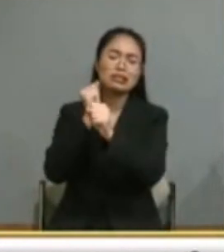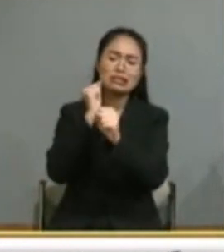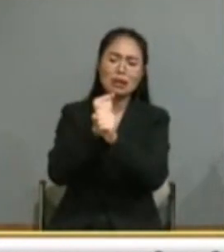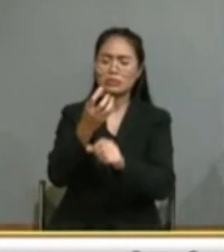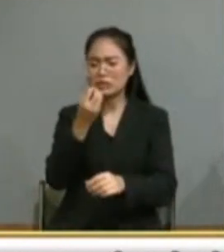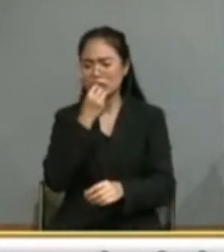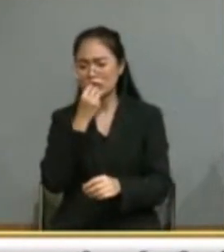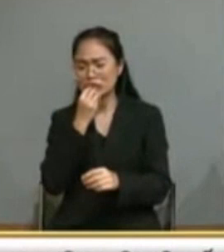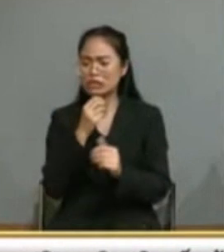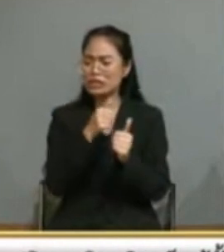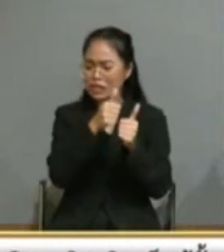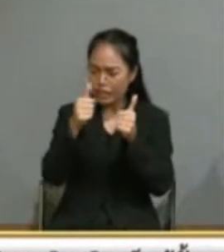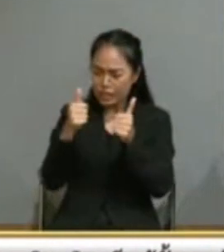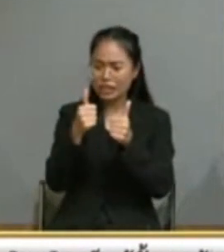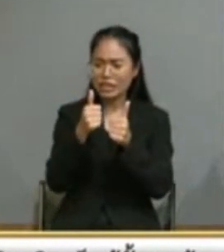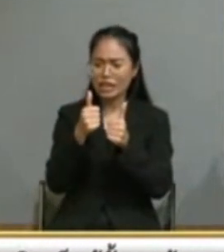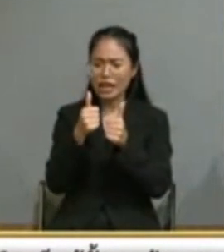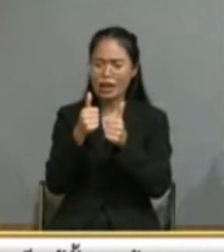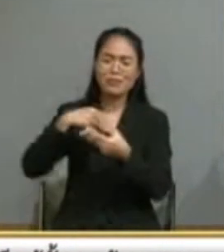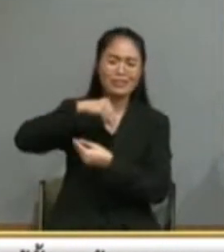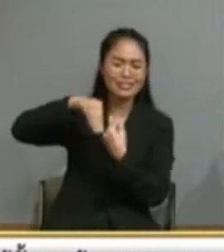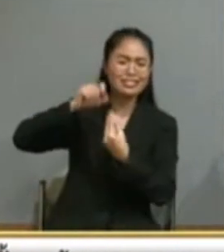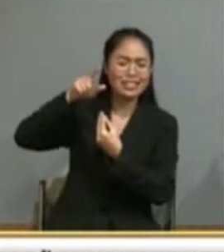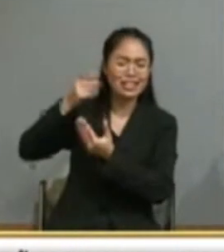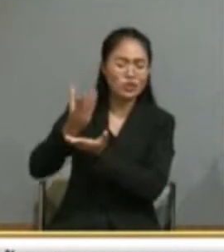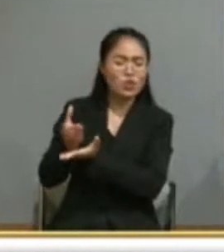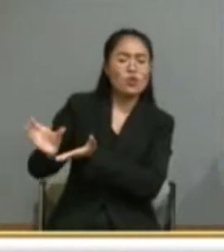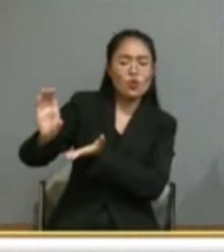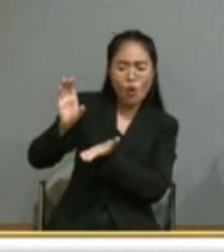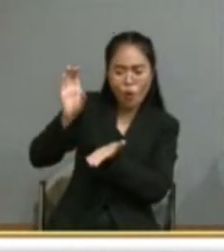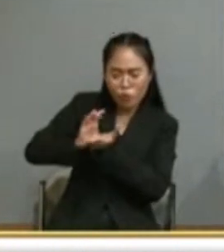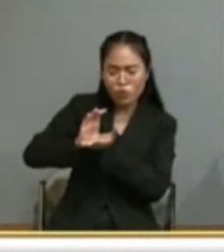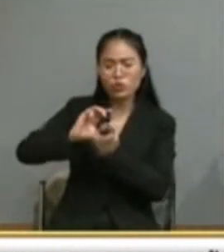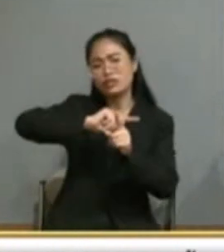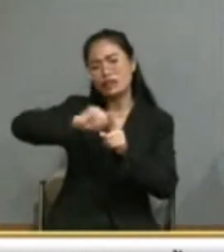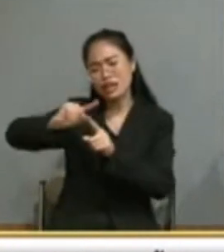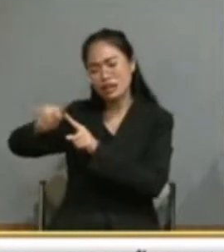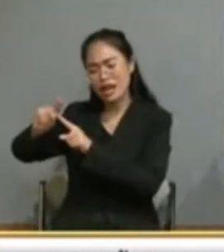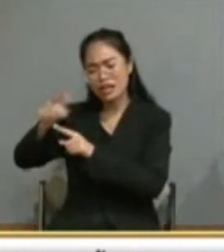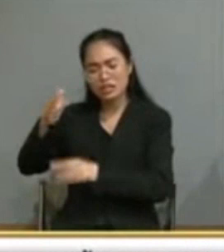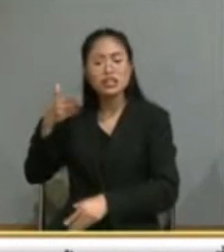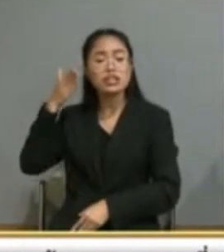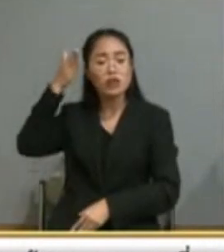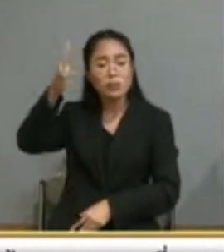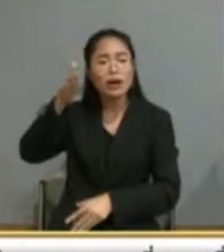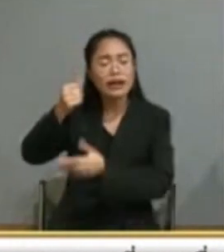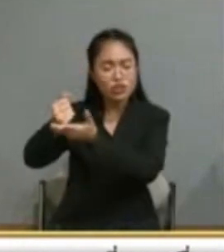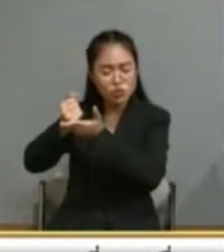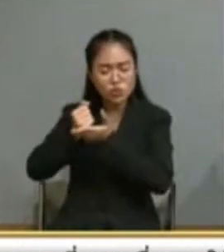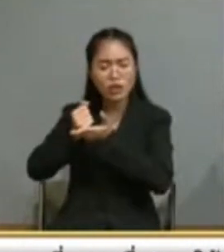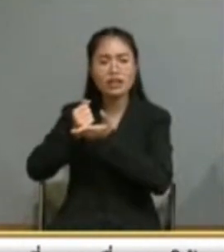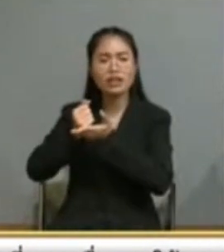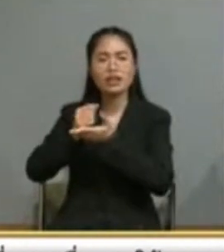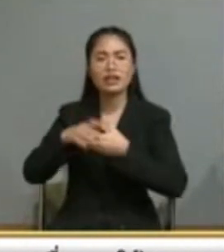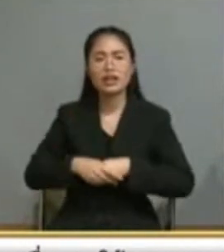าลิอาหารปลอดภัยการเป็เมืองของผู้ประกอบการยุคให่และกโงทุนต่างๆที่ตามมาอีกมากมากที่ท่อcatทานได้